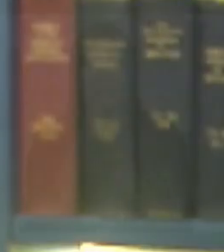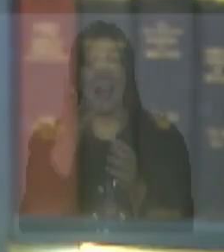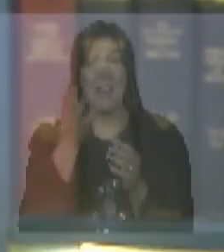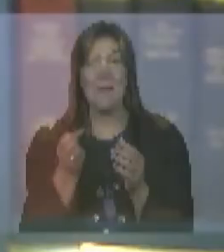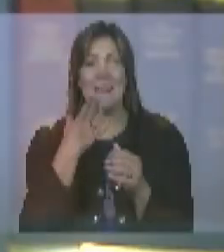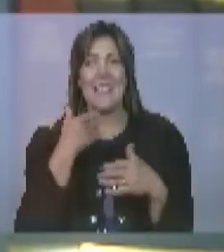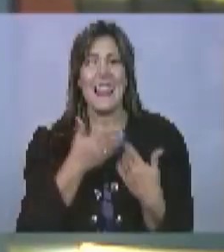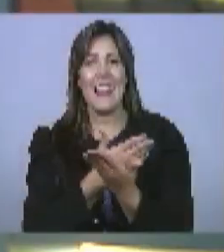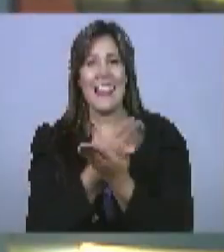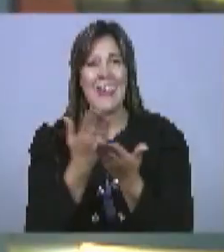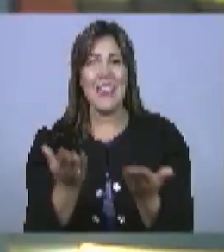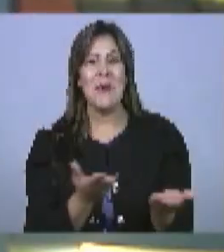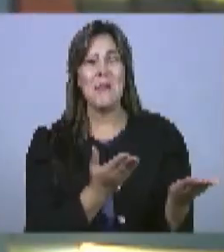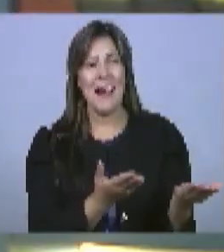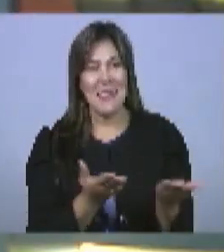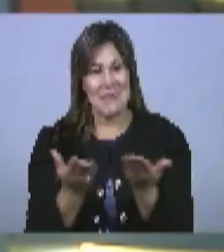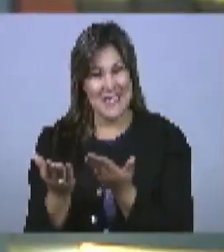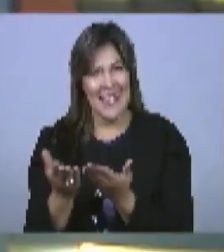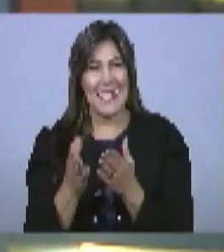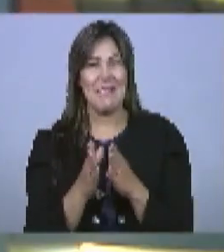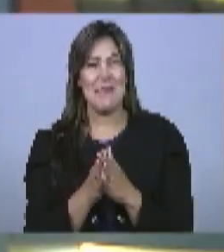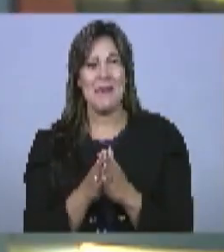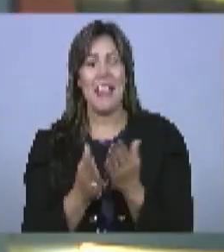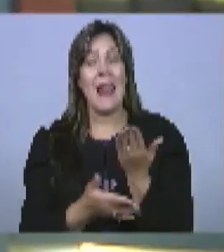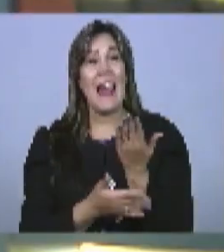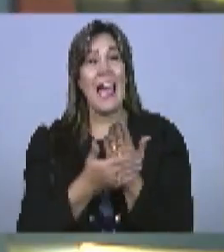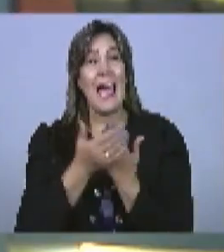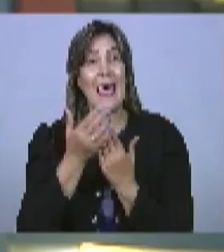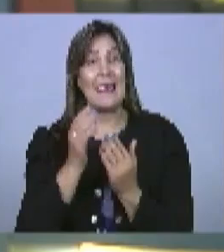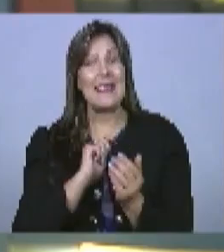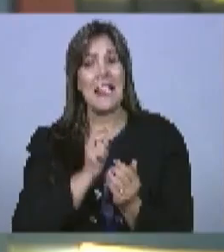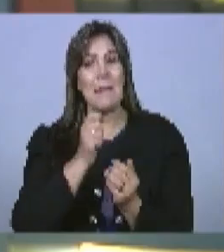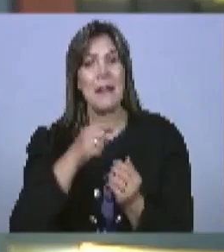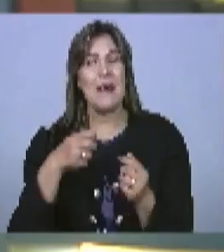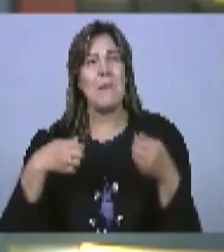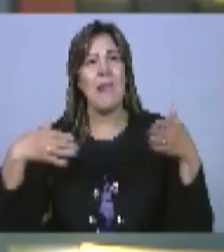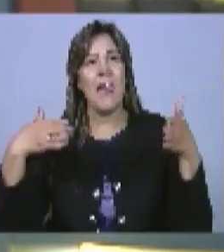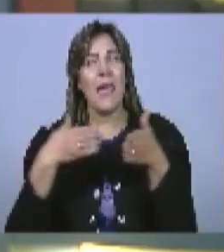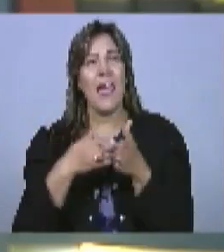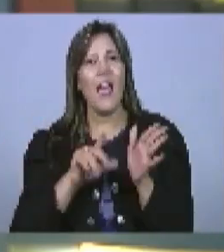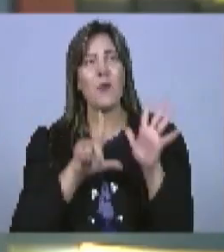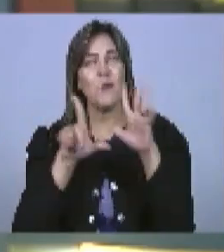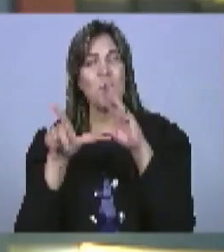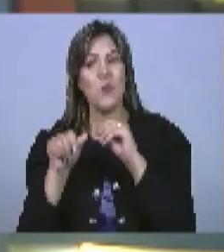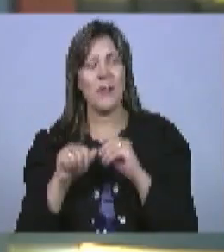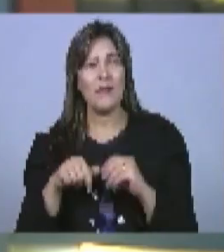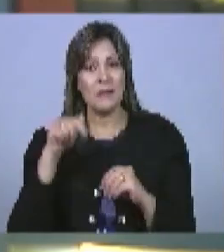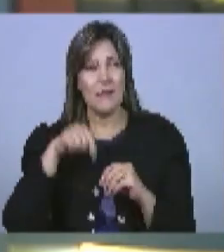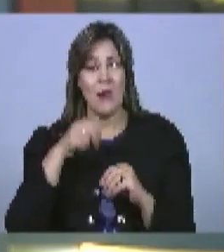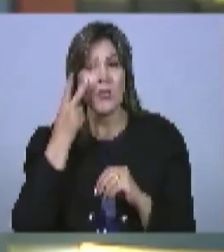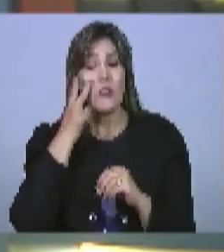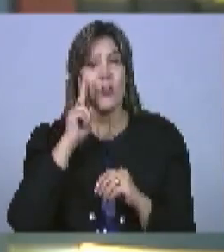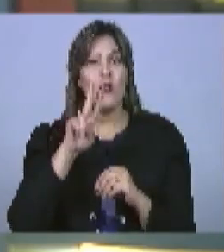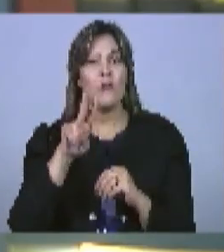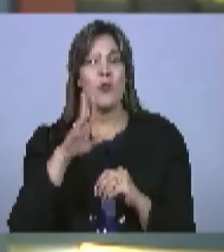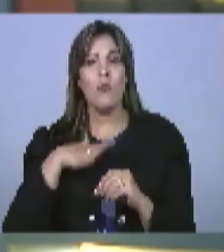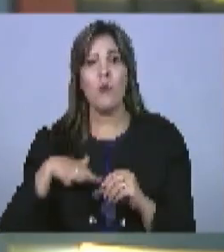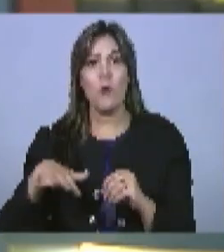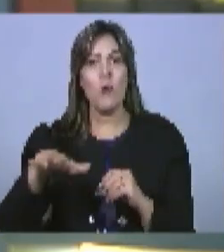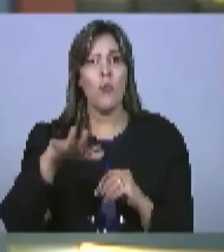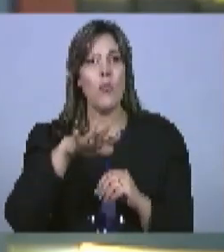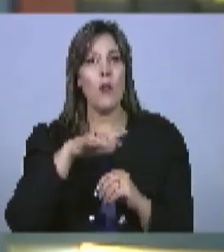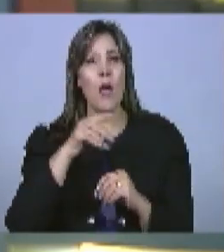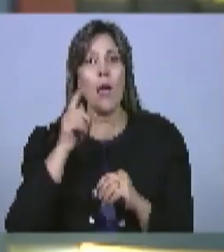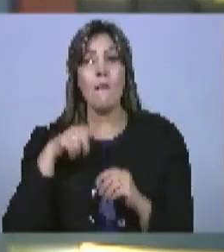مساء الخير واهلا وسهلا بحضراتكم في حلقه جديده من برنامج اخر الاسبوع النهارده طبعا احنا شايفين المنطقه مشتعله